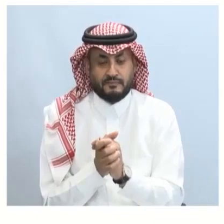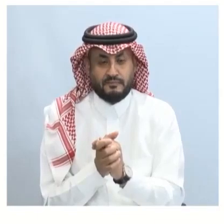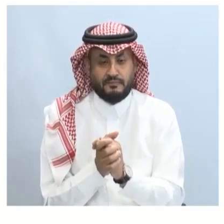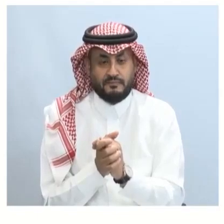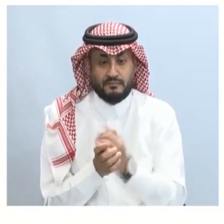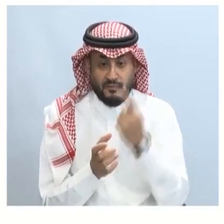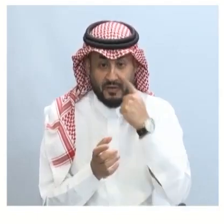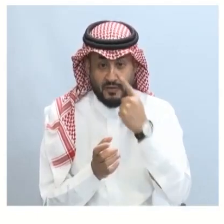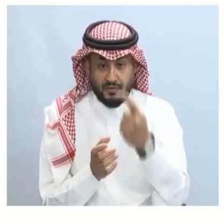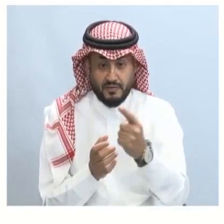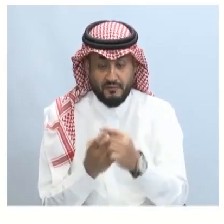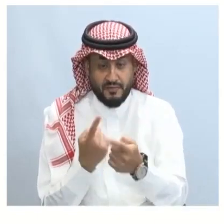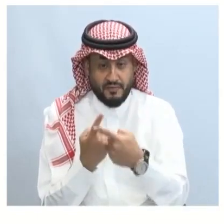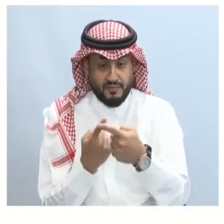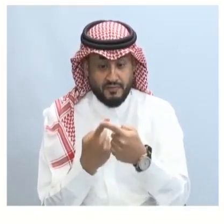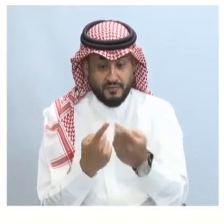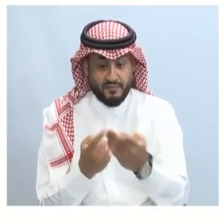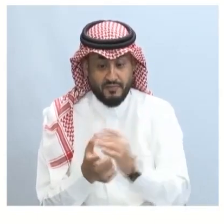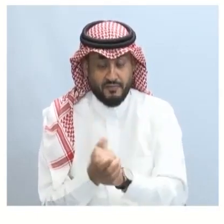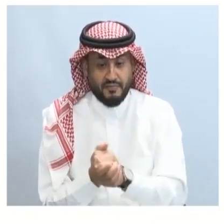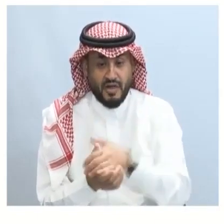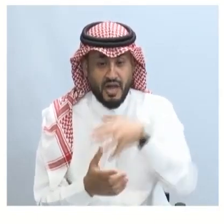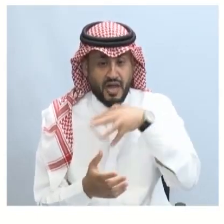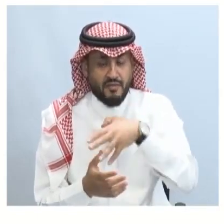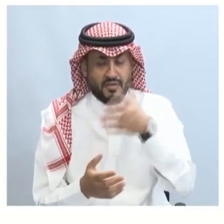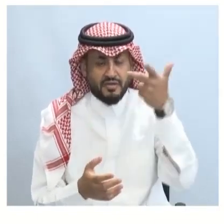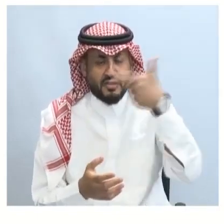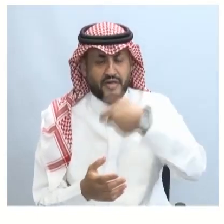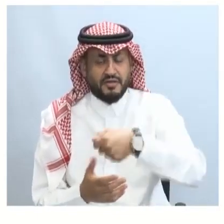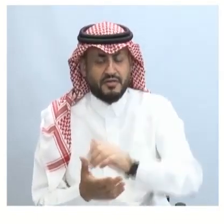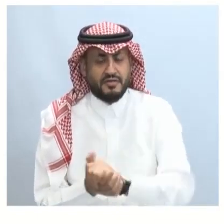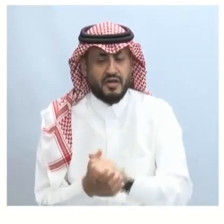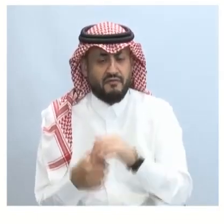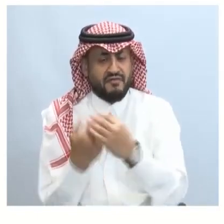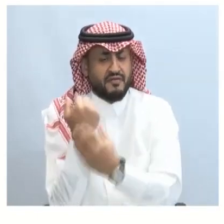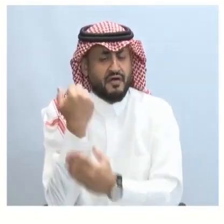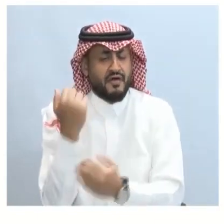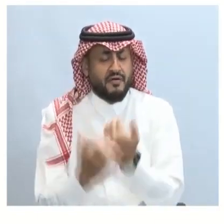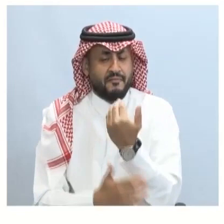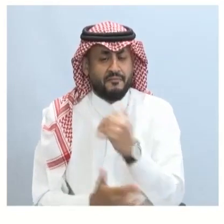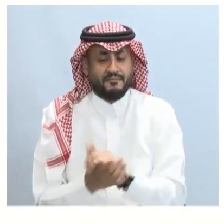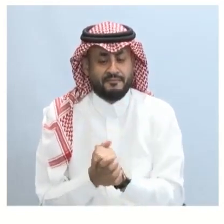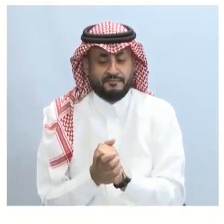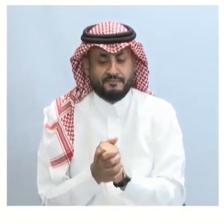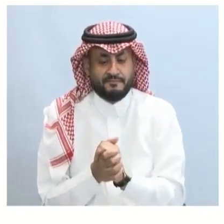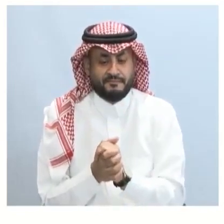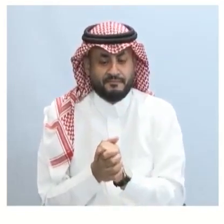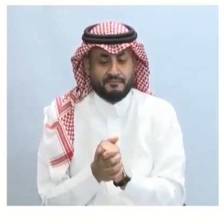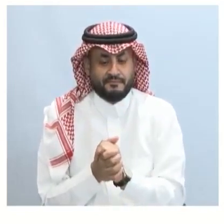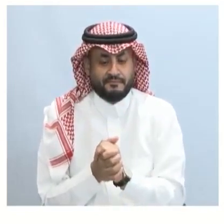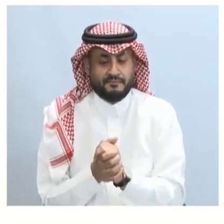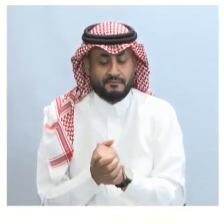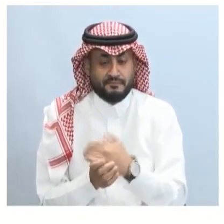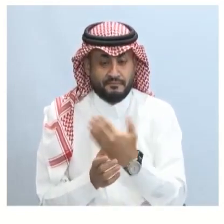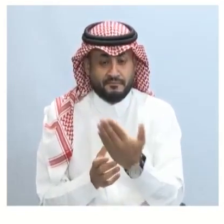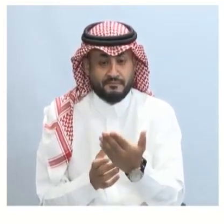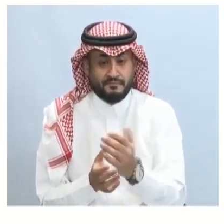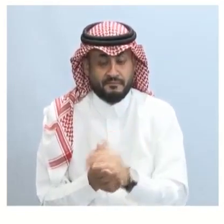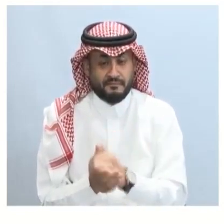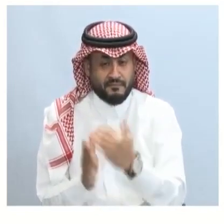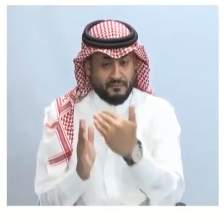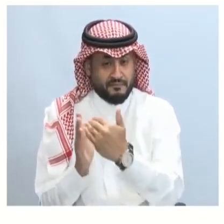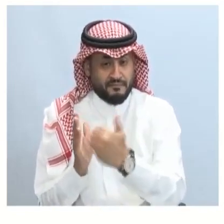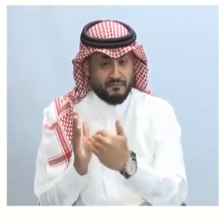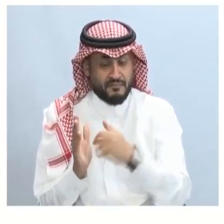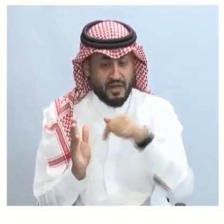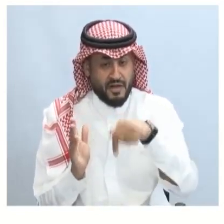هذه هي الوحده النبي صلى الله عليه وسلم في طهارته والان الى فقرات